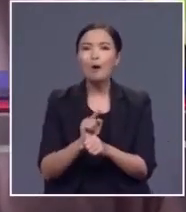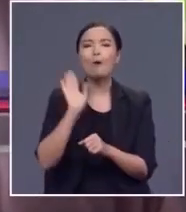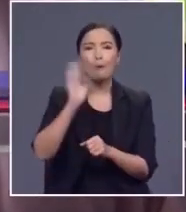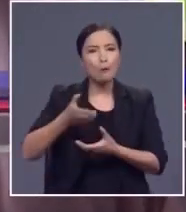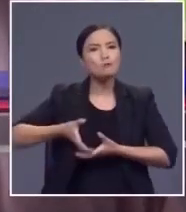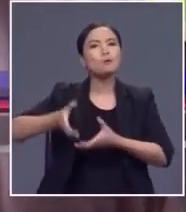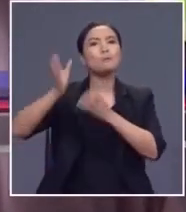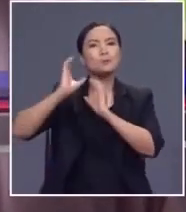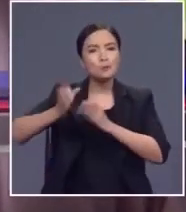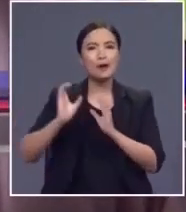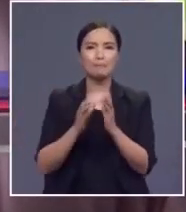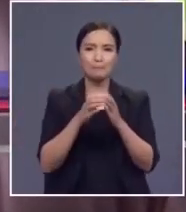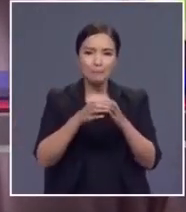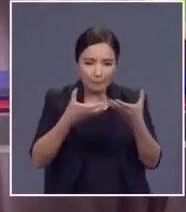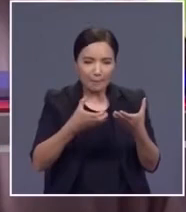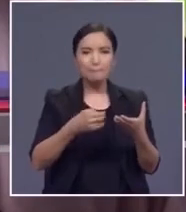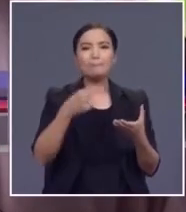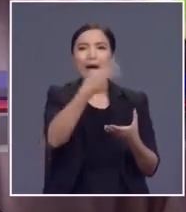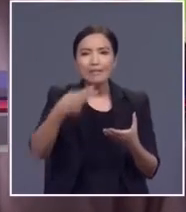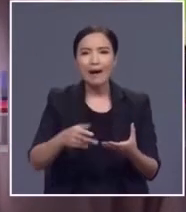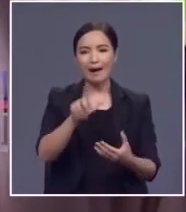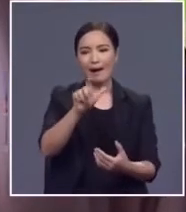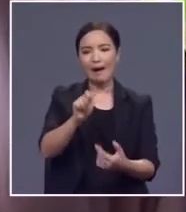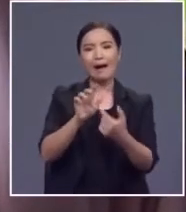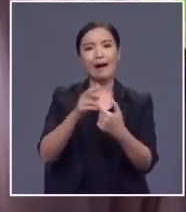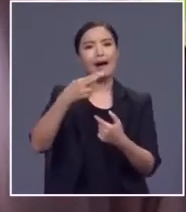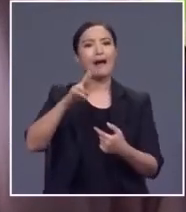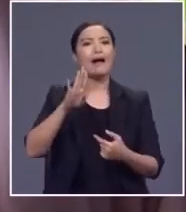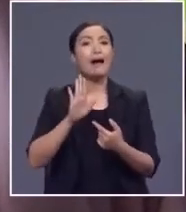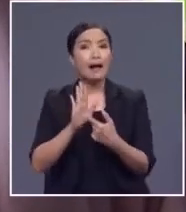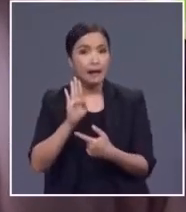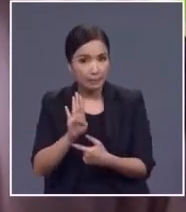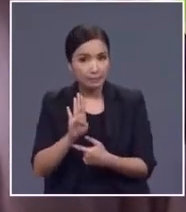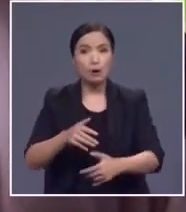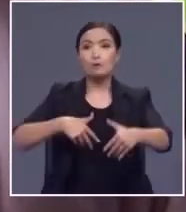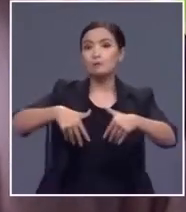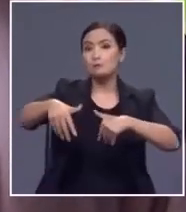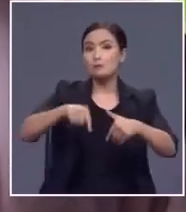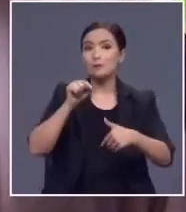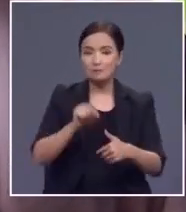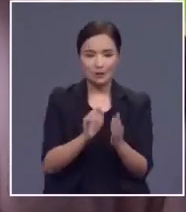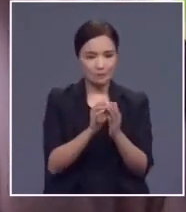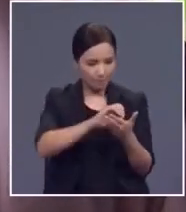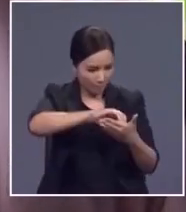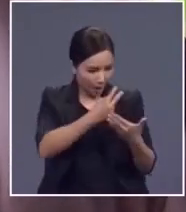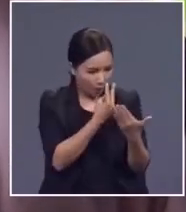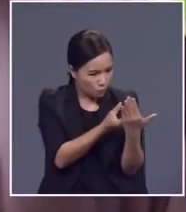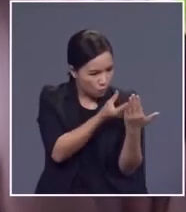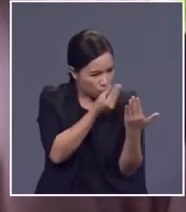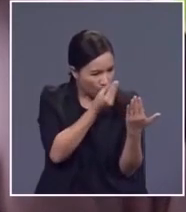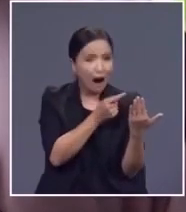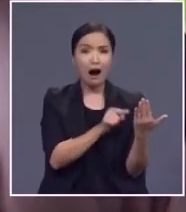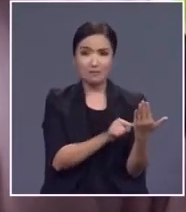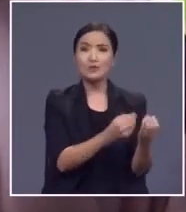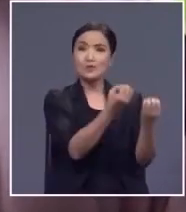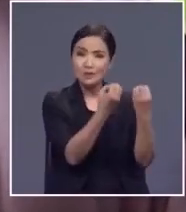รู้ทางภาษาอาหรับทำให้ชาวบ้านที่นี่มีการสนใจในการ สอนอัลกุรอานดูท